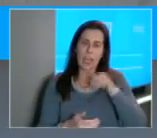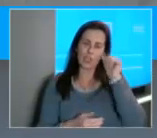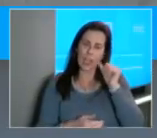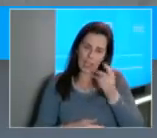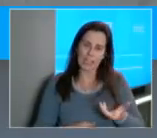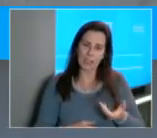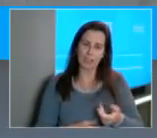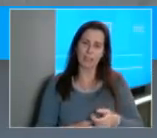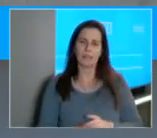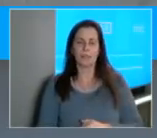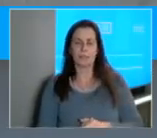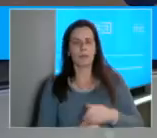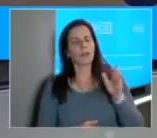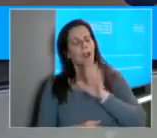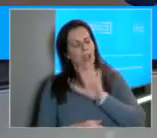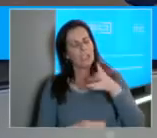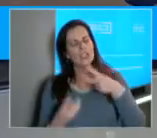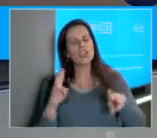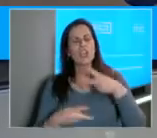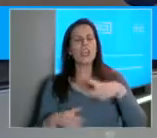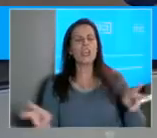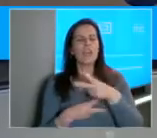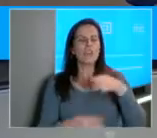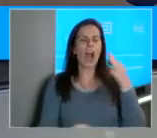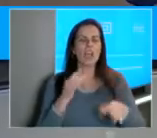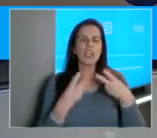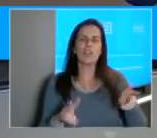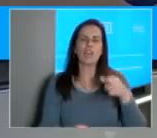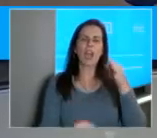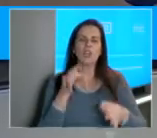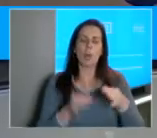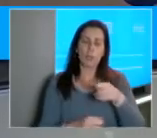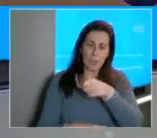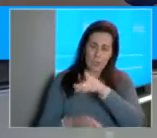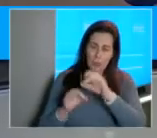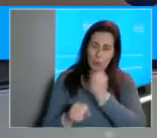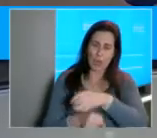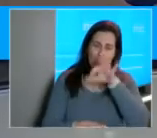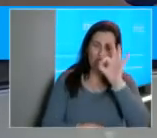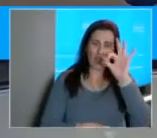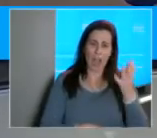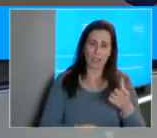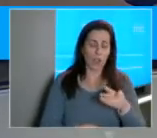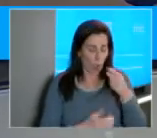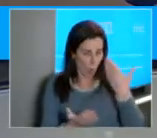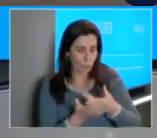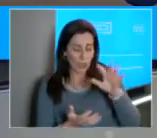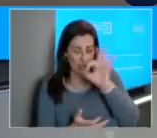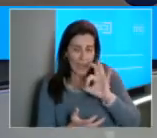אשכנזיה. זה אני רואה תרבות, שס עושים על זה את כל המנדטים שס עושה את זה. עוזי ברוך. אתה רואה, זה עדיין מסיר